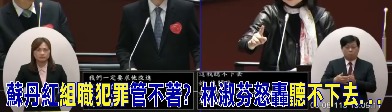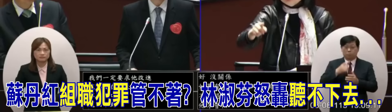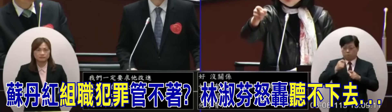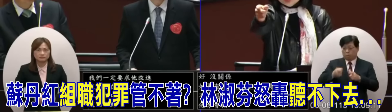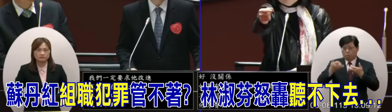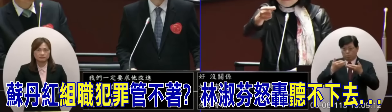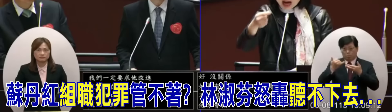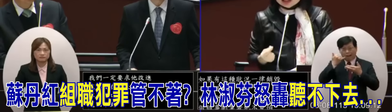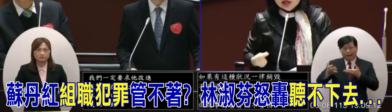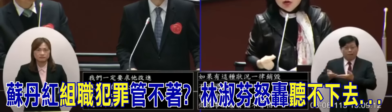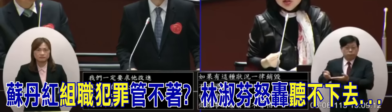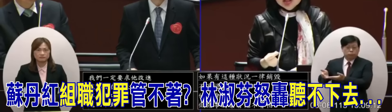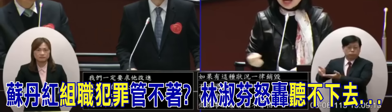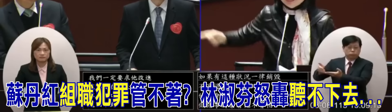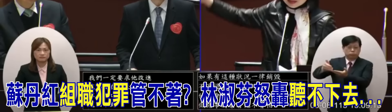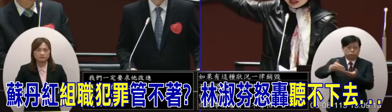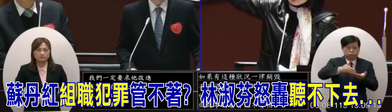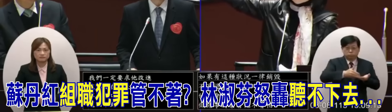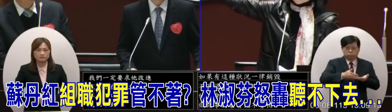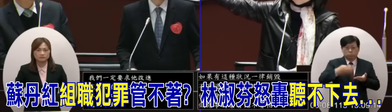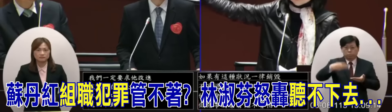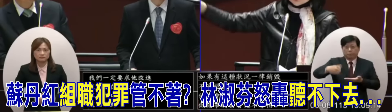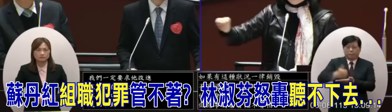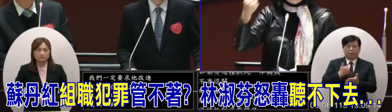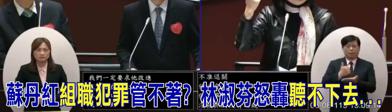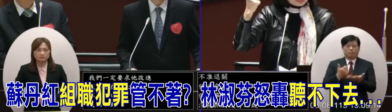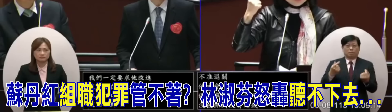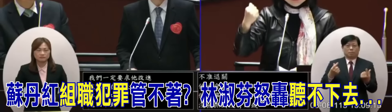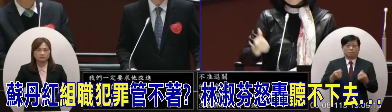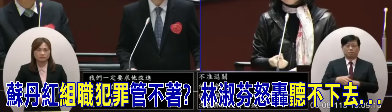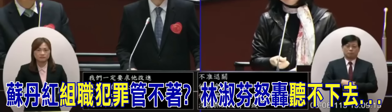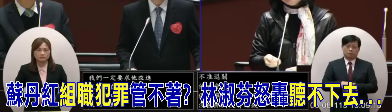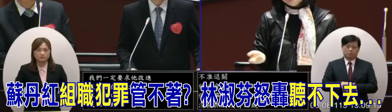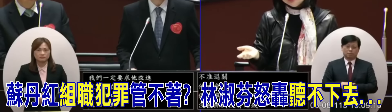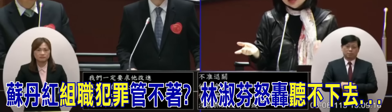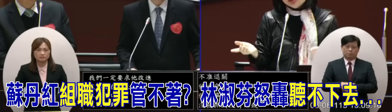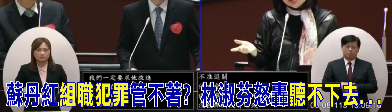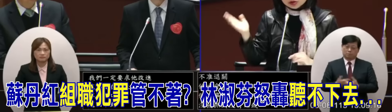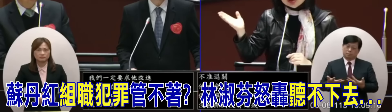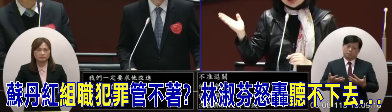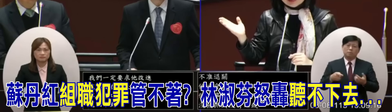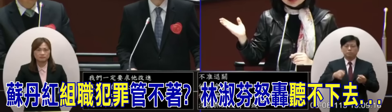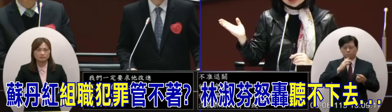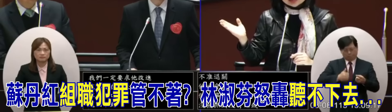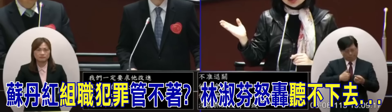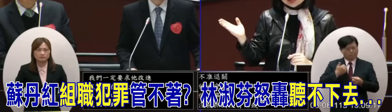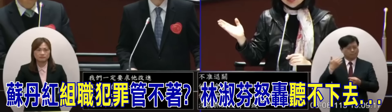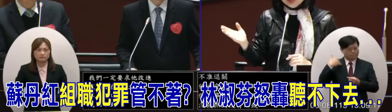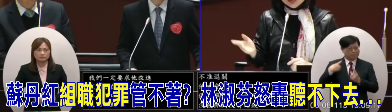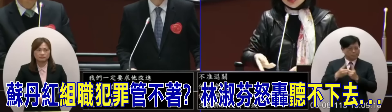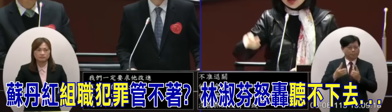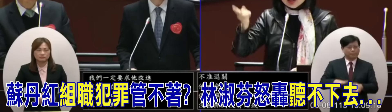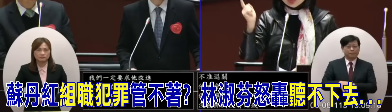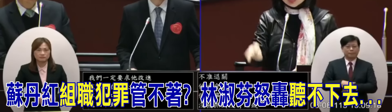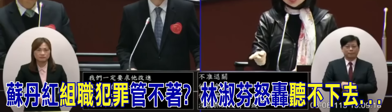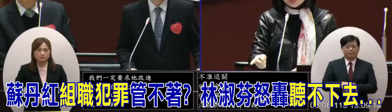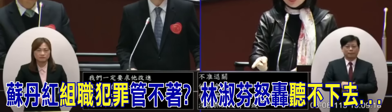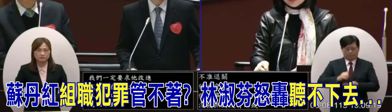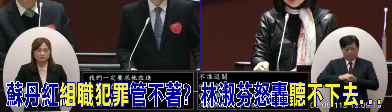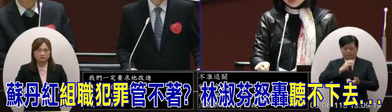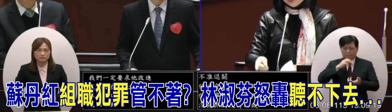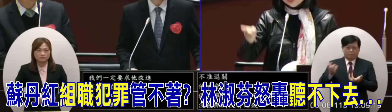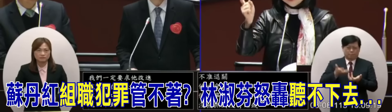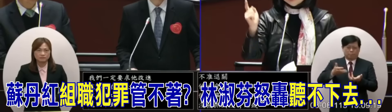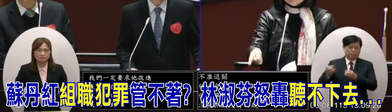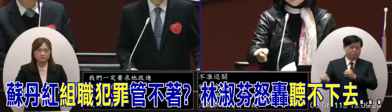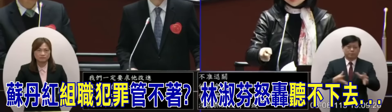公海上绕一圈，马上又进来，你看又进来，这个就是事实摆在眼前，所以一定要销